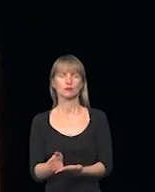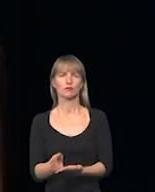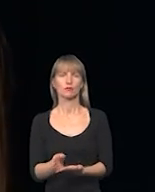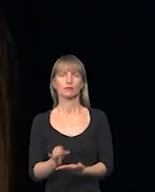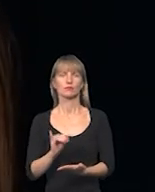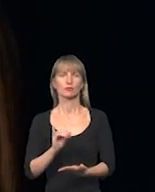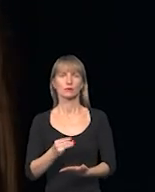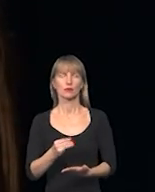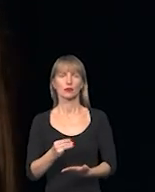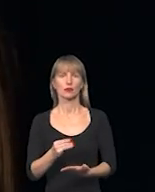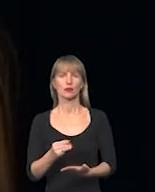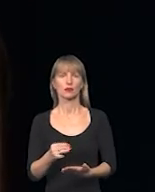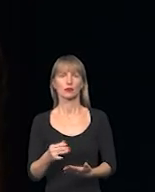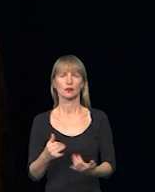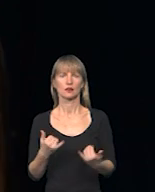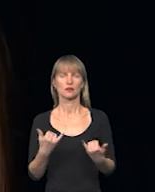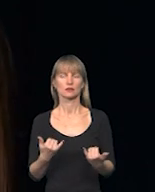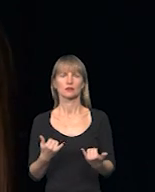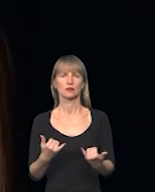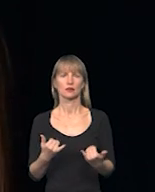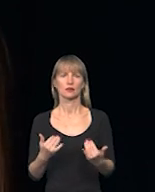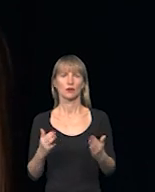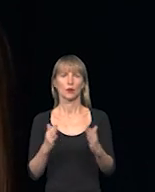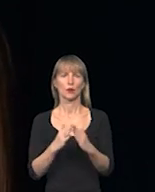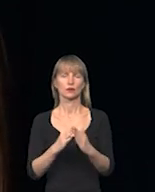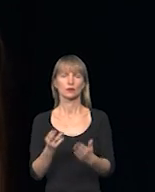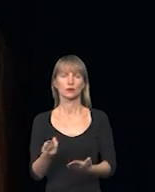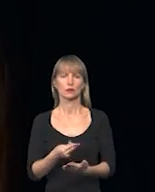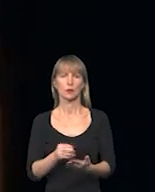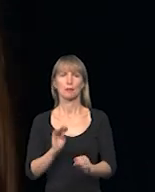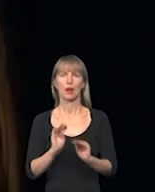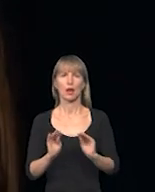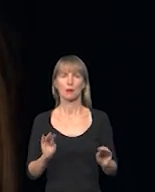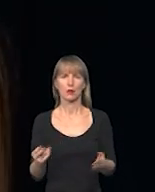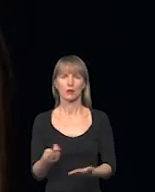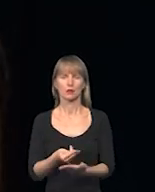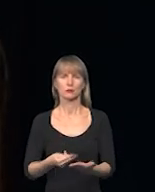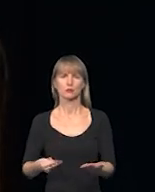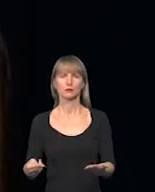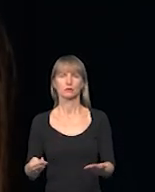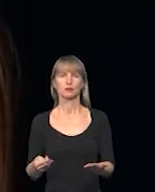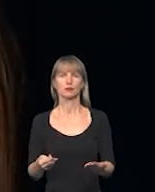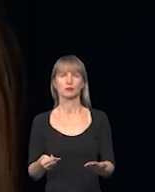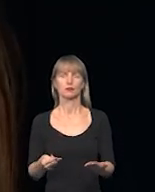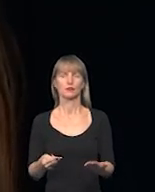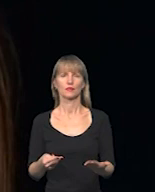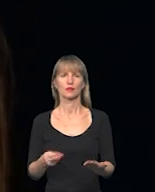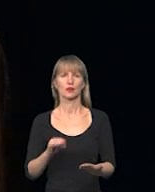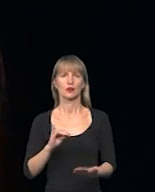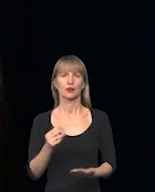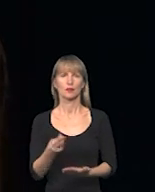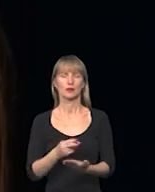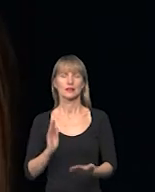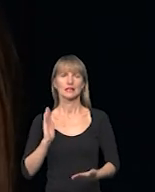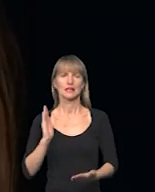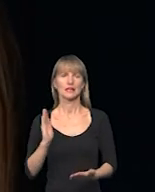Йшло в хід, чесно признаюсь, усе, і розмальовувала меблі, і розмальовувала